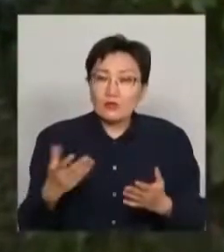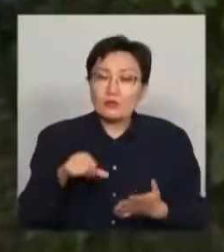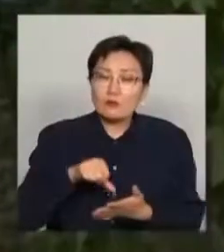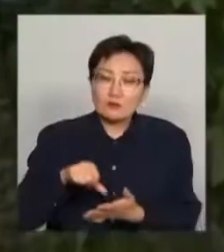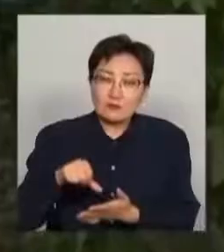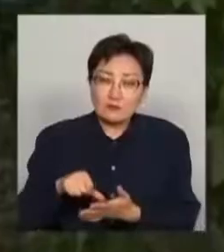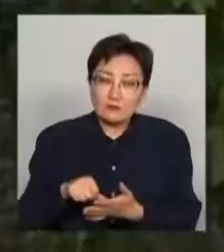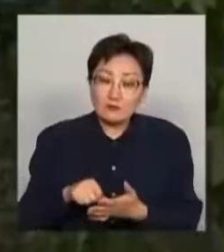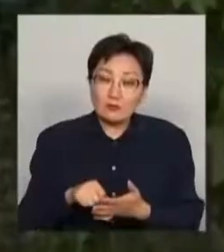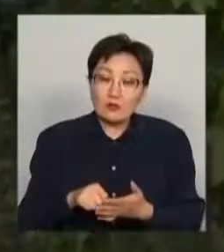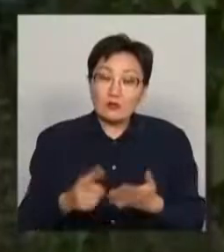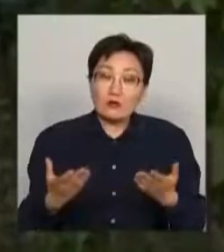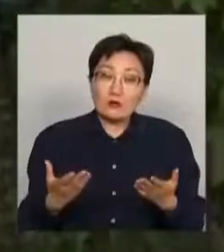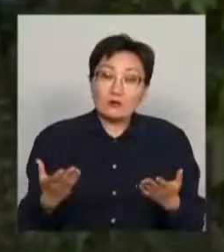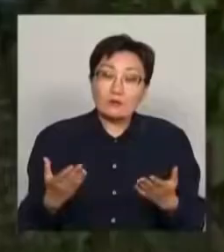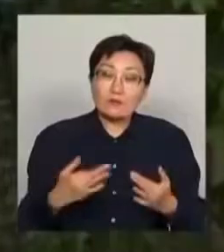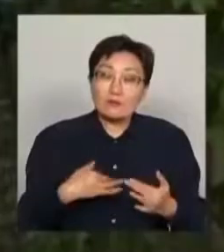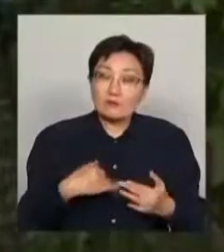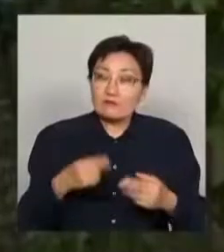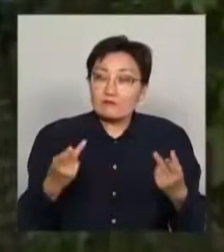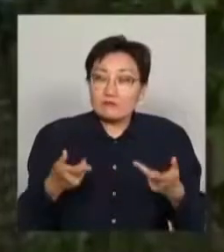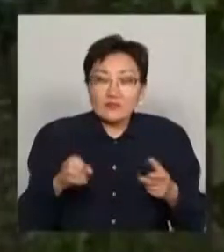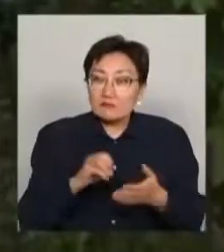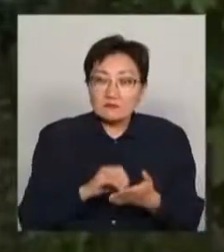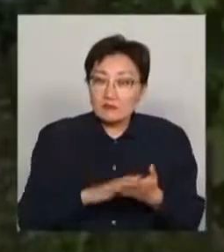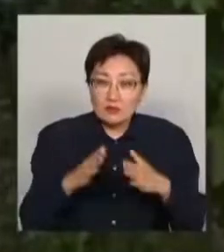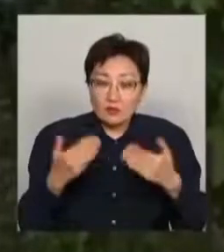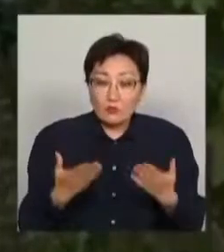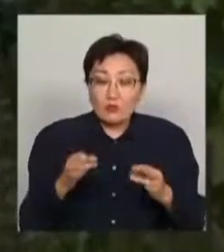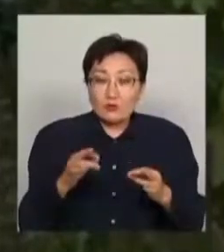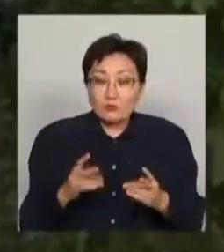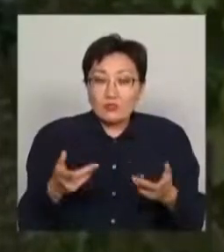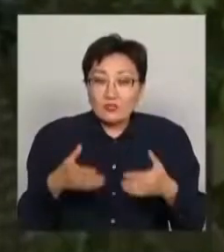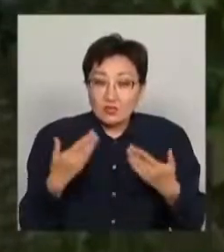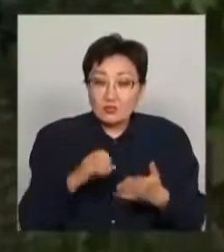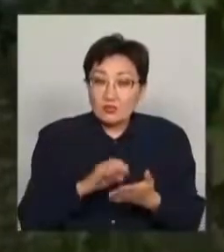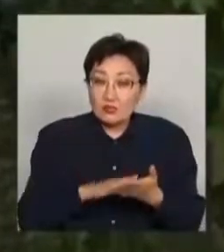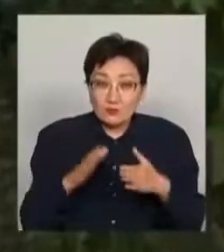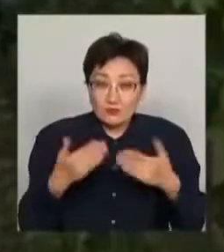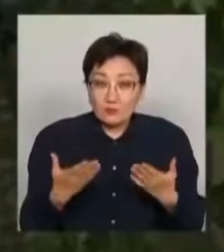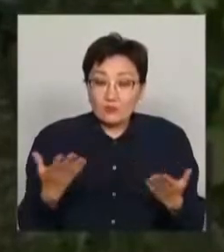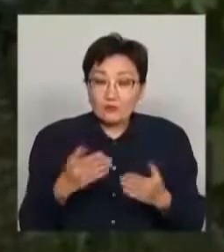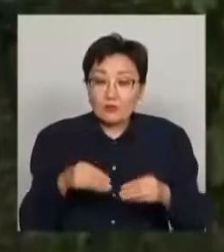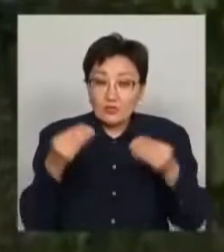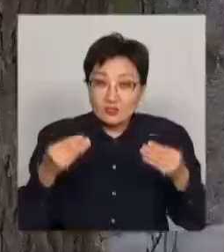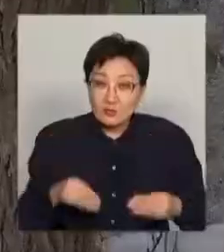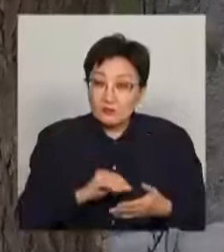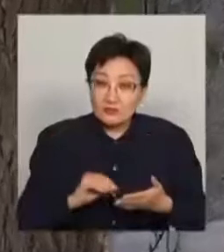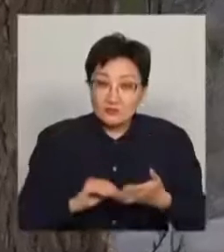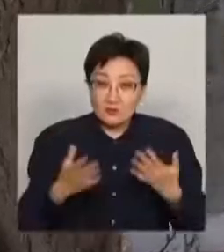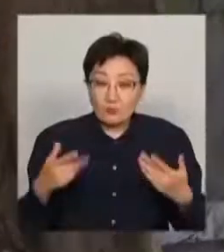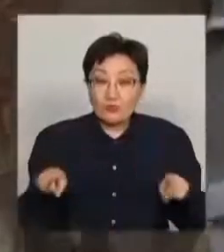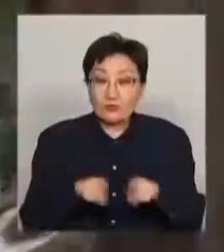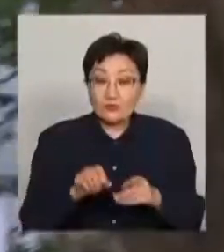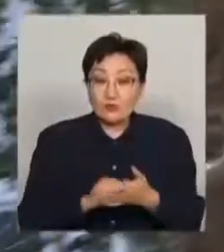да, и оно нигде не зарегистрировано. Оно нигде не зарегистрировано, ни в каких журналах не записано.